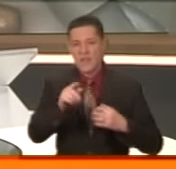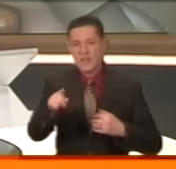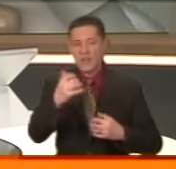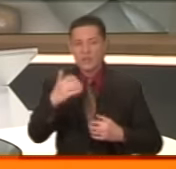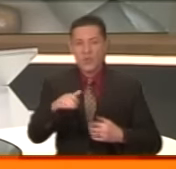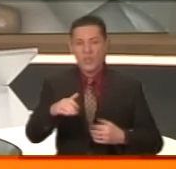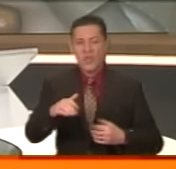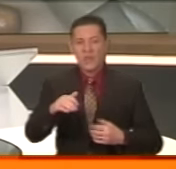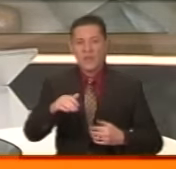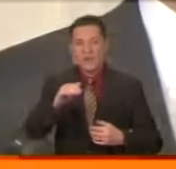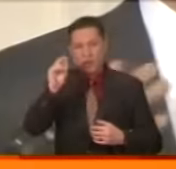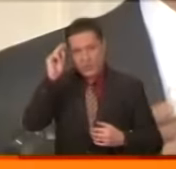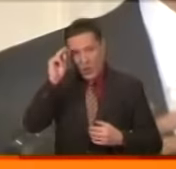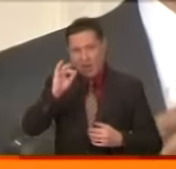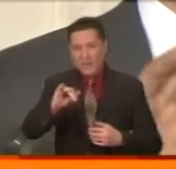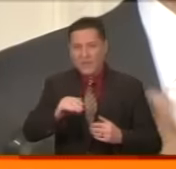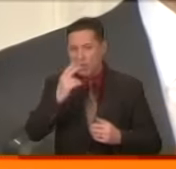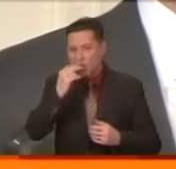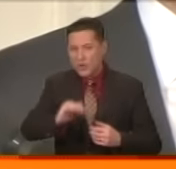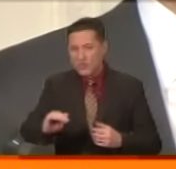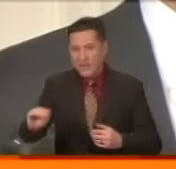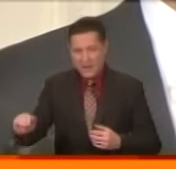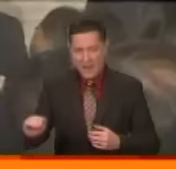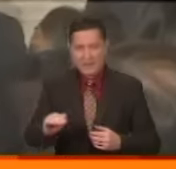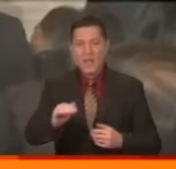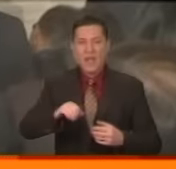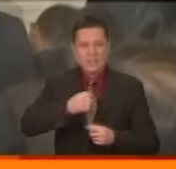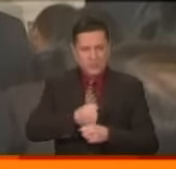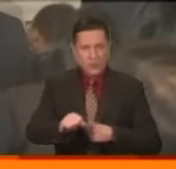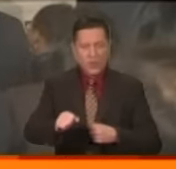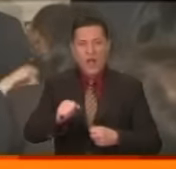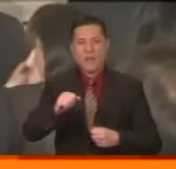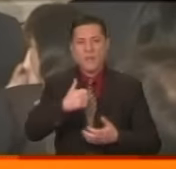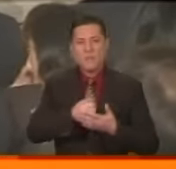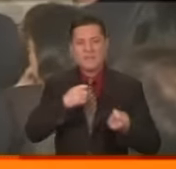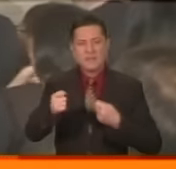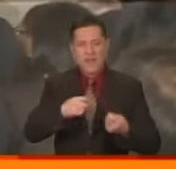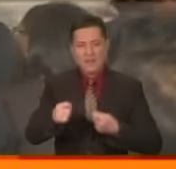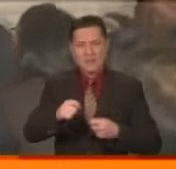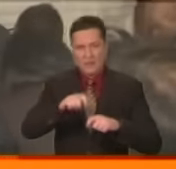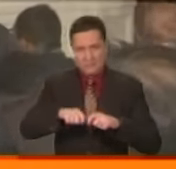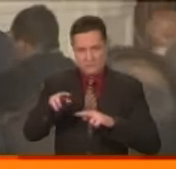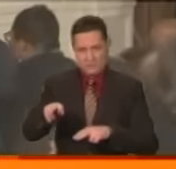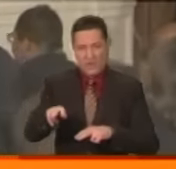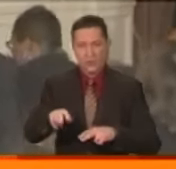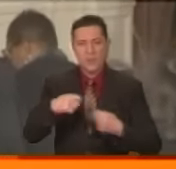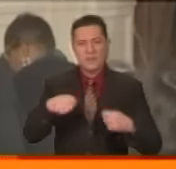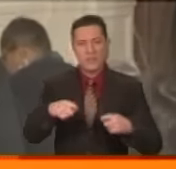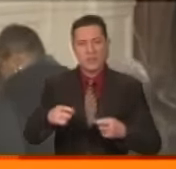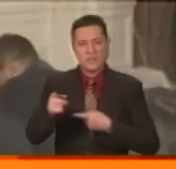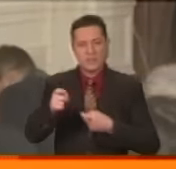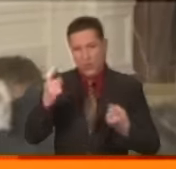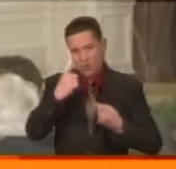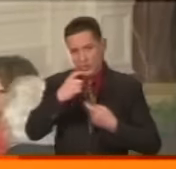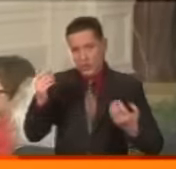і навіть дошкільнят. Ця жахлива статистика спонукала Барака Обаму посилити контроль за продажем зброї. Оголошуючи про новий